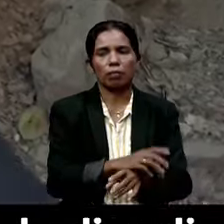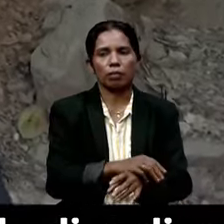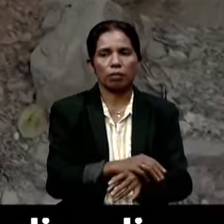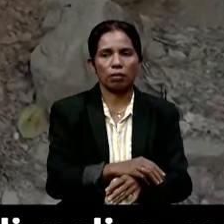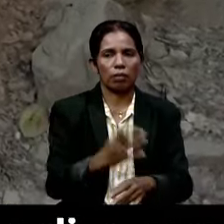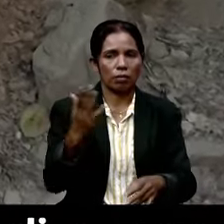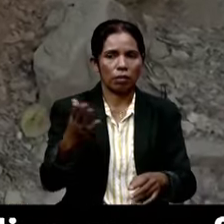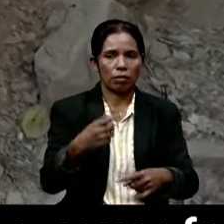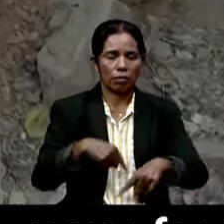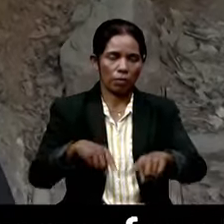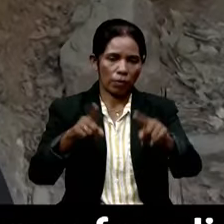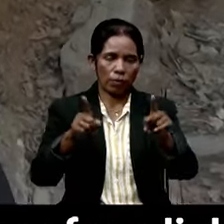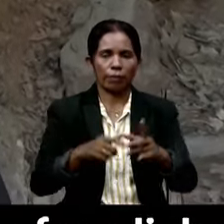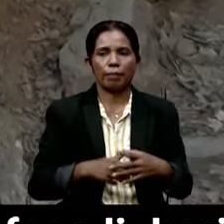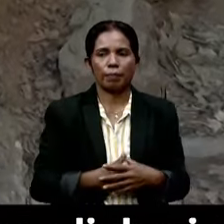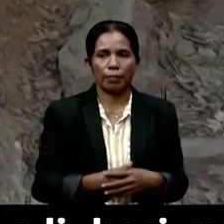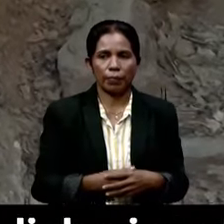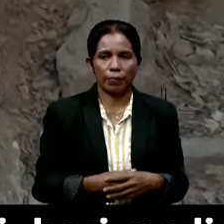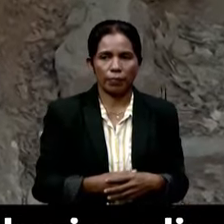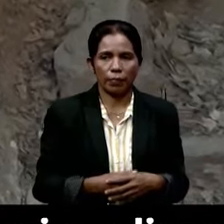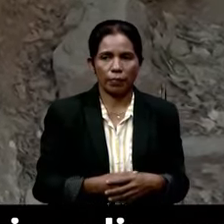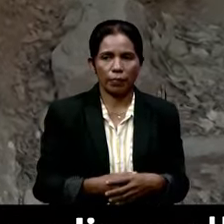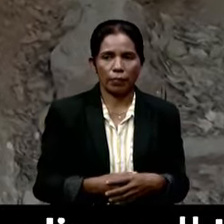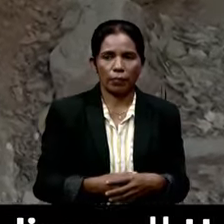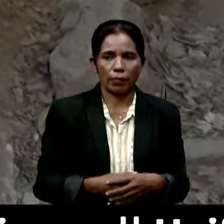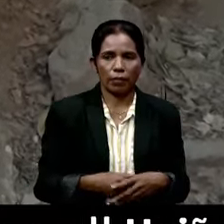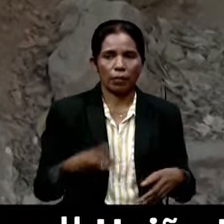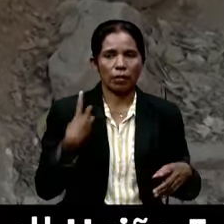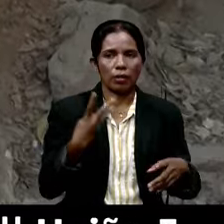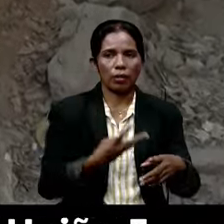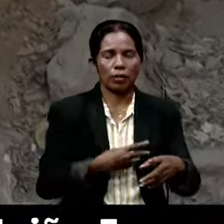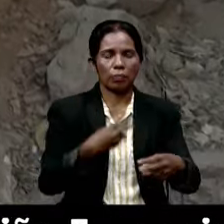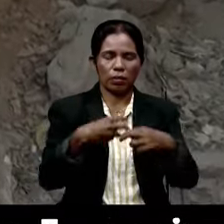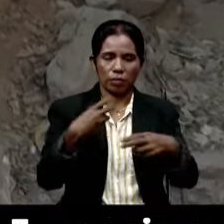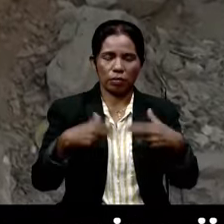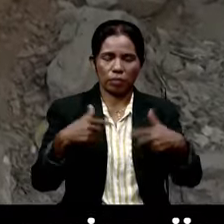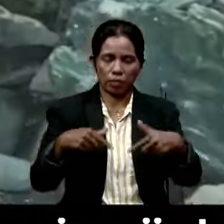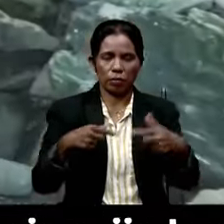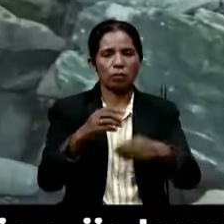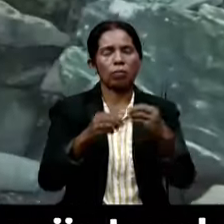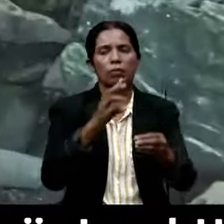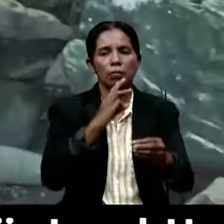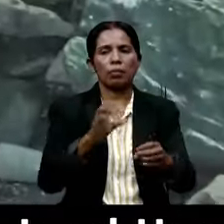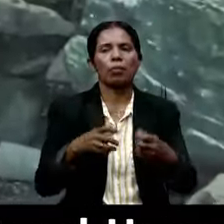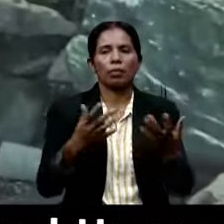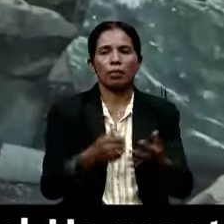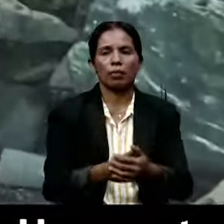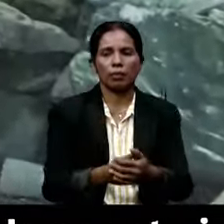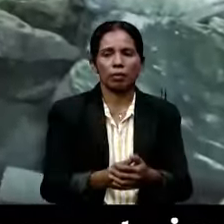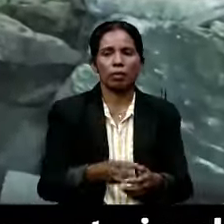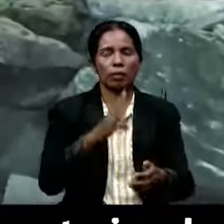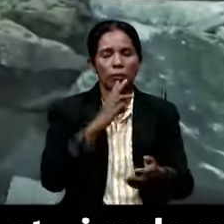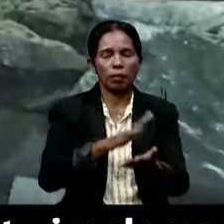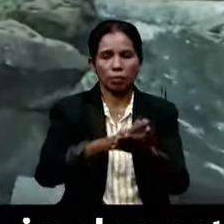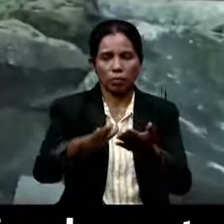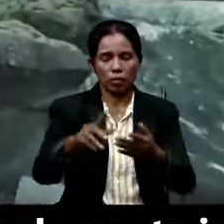ida ne mus bahu tu na bani. Kot lah ne musi kuasa, ita bahan malu dan musan sendiri. Hatam berkupasangnya, gestor Bemos Timor